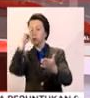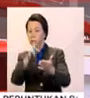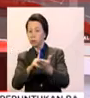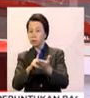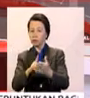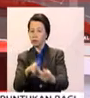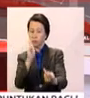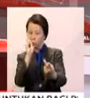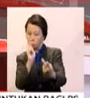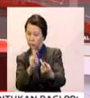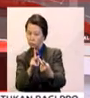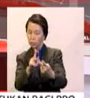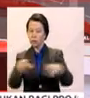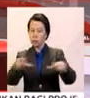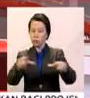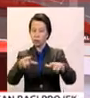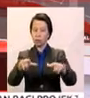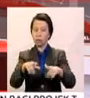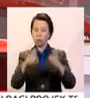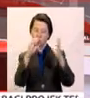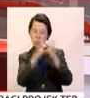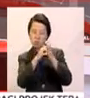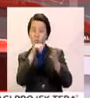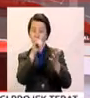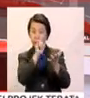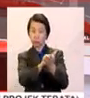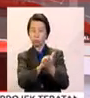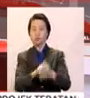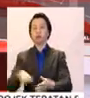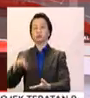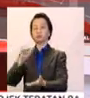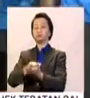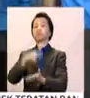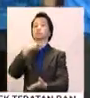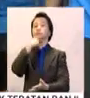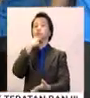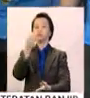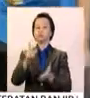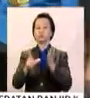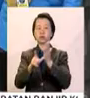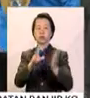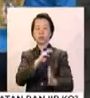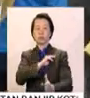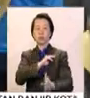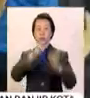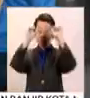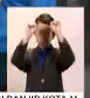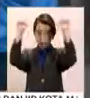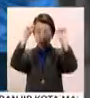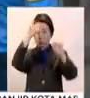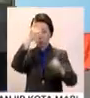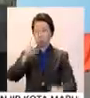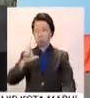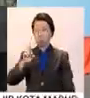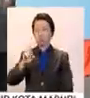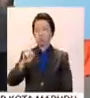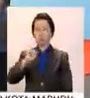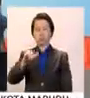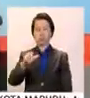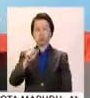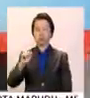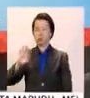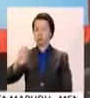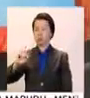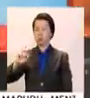pasti kesesuaian pelaksanaan mekanisme tersebut. Perkara itu disuarakan Timbalan Menterinya Senator Datuk Raja Kamarul Bahrin